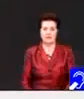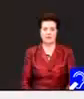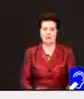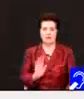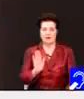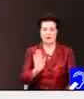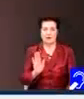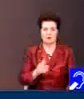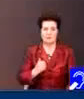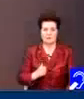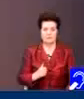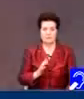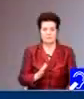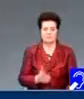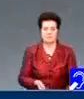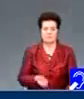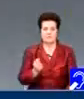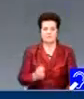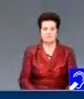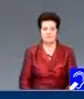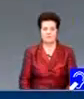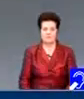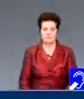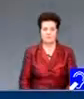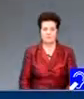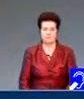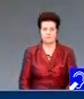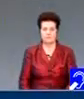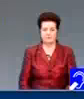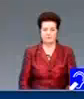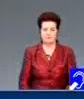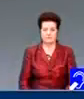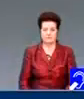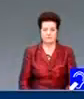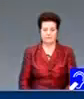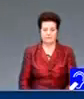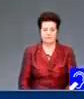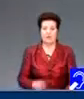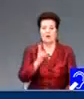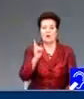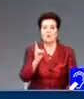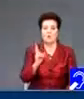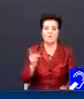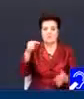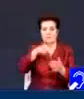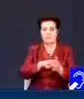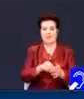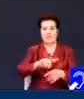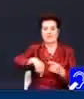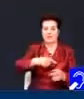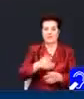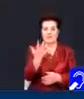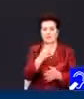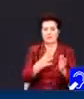Hop, hop, hop! Cum a ajuns femeia de 59 de ani în